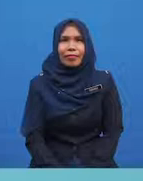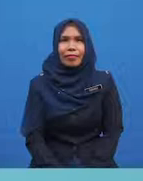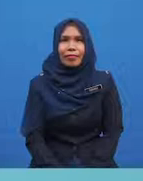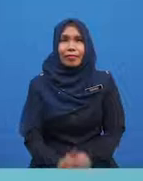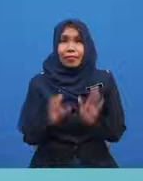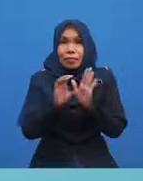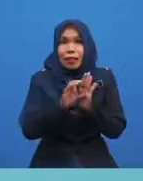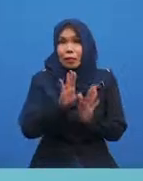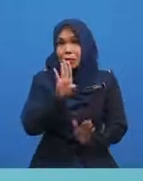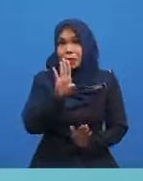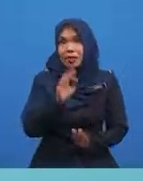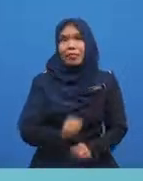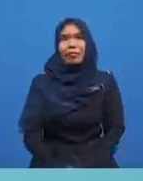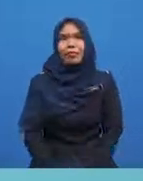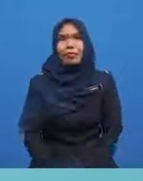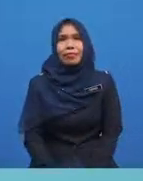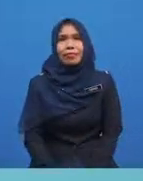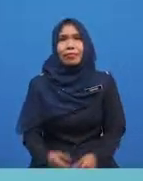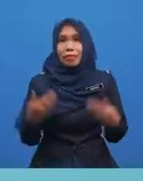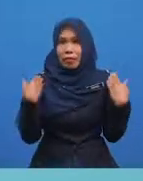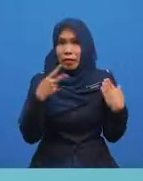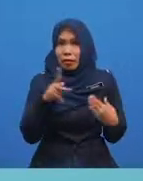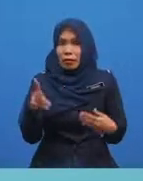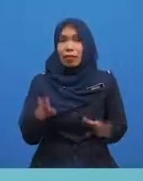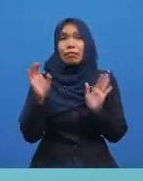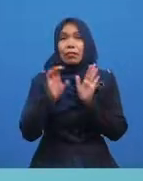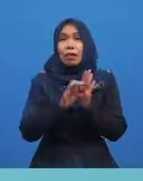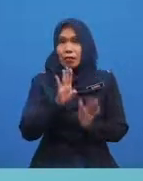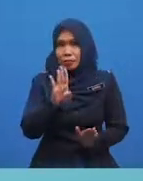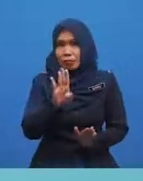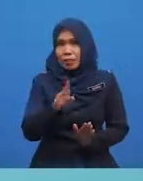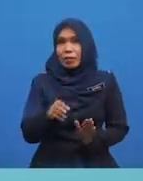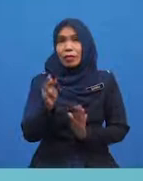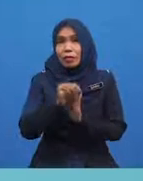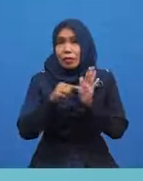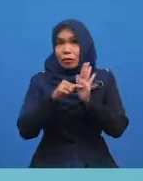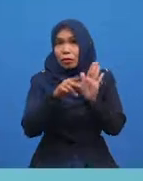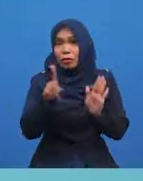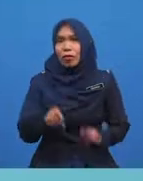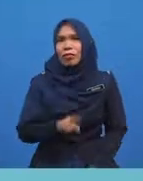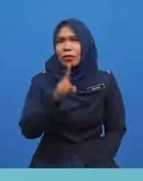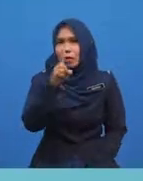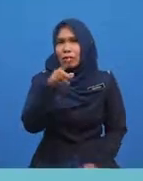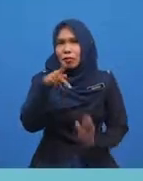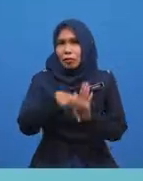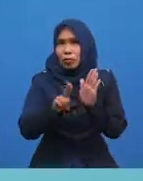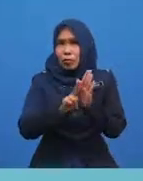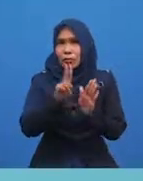Gambar B pula, adakah gambar B menunjukkan satu per dua?